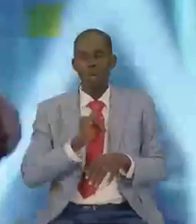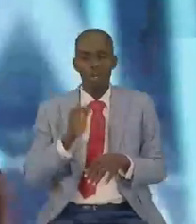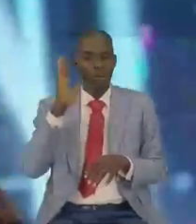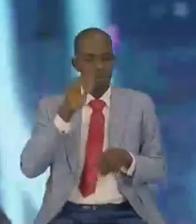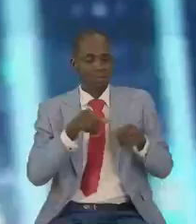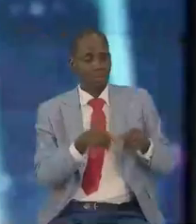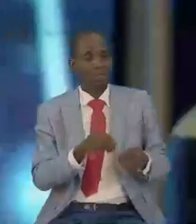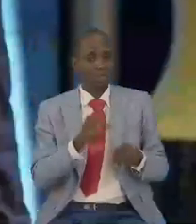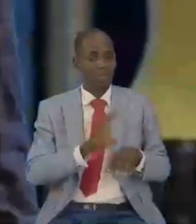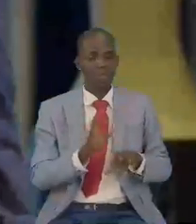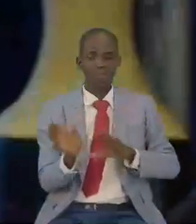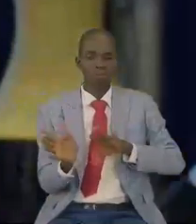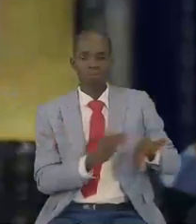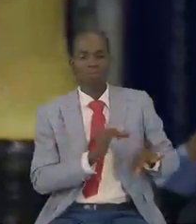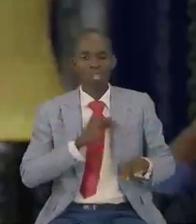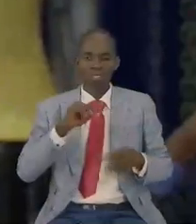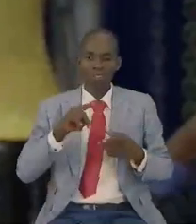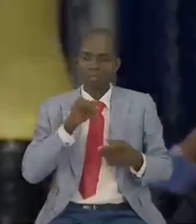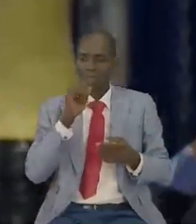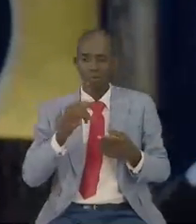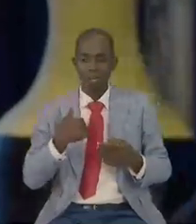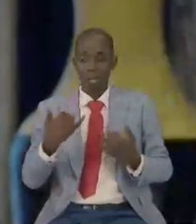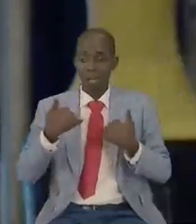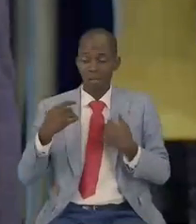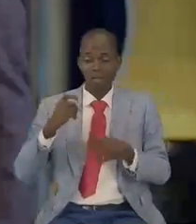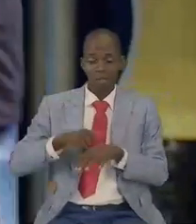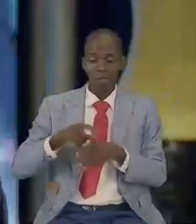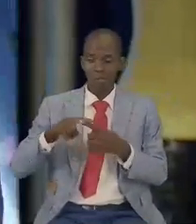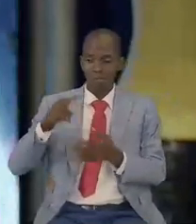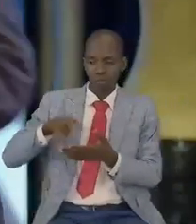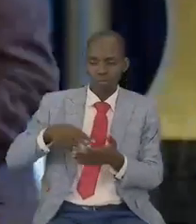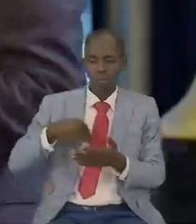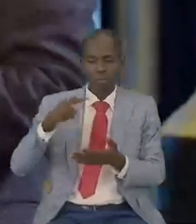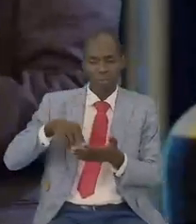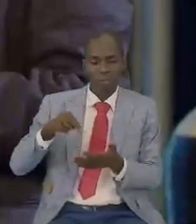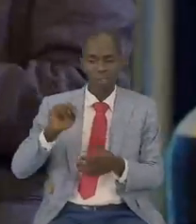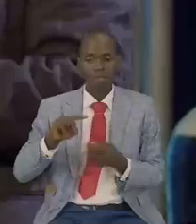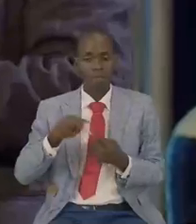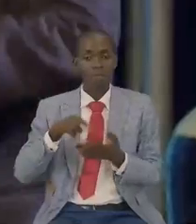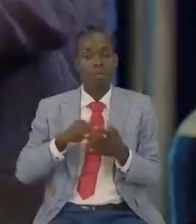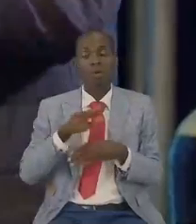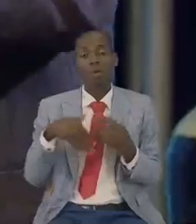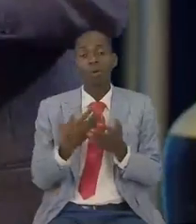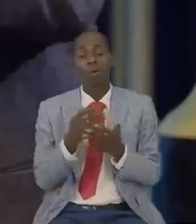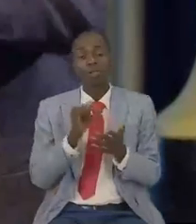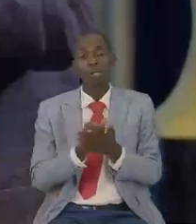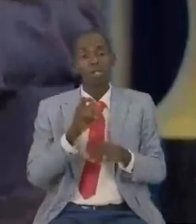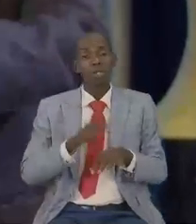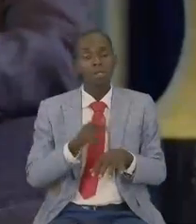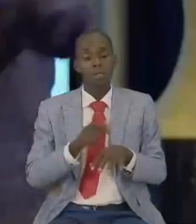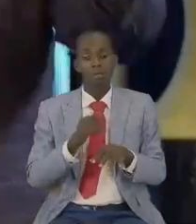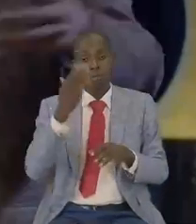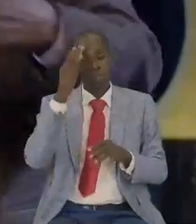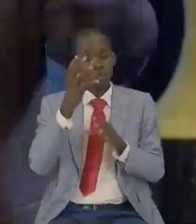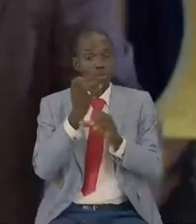dois étudier, je vais lire, je comprends. Mais toutes ces connaissances que tu obtiens, toutes ces lectures que tu fais là, toutes